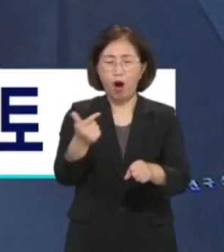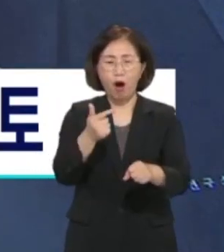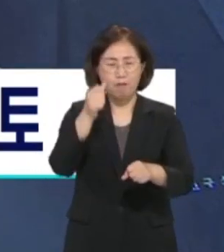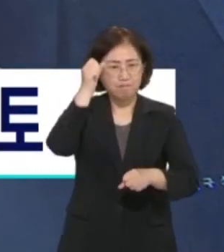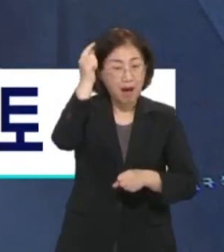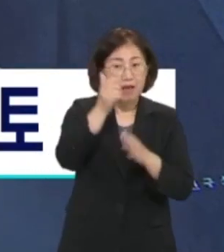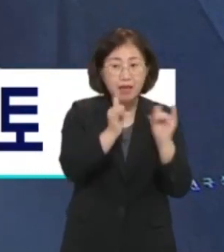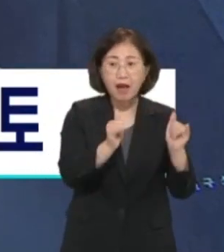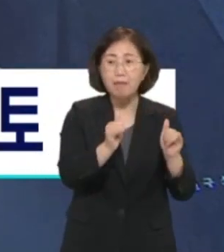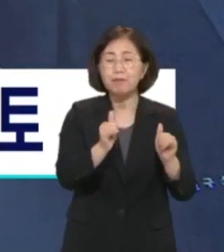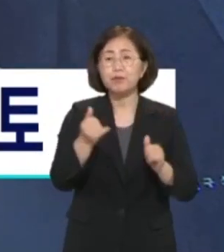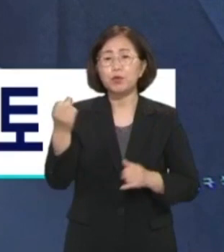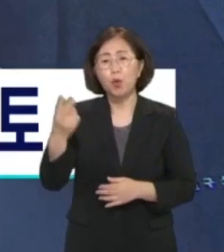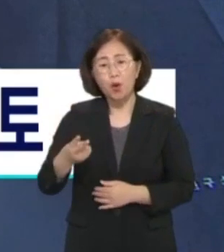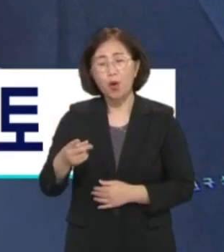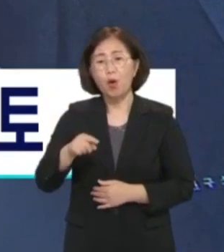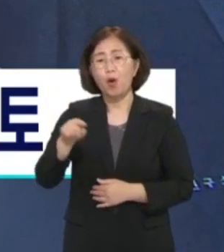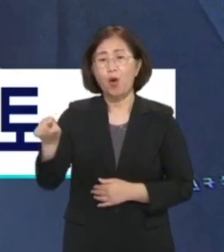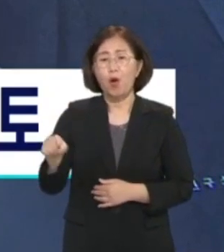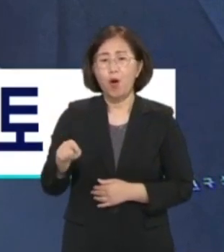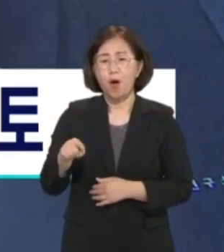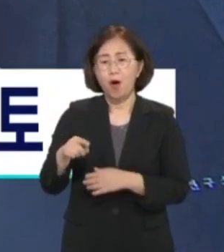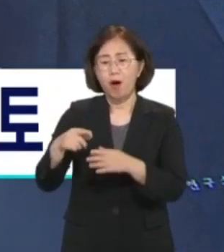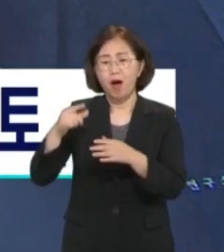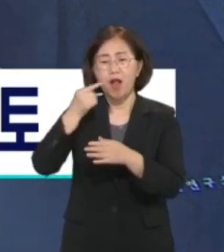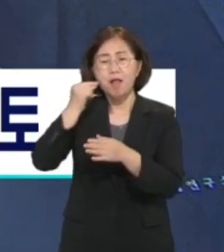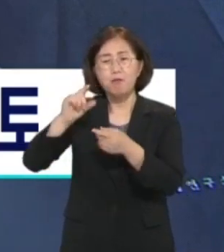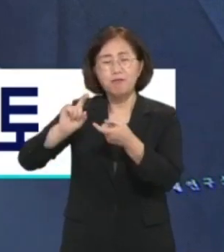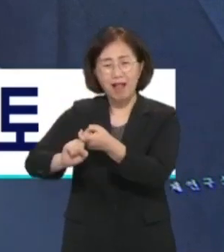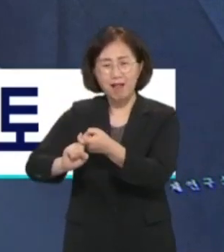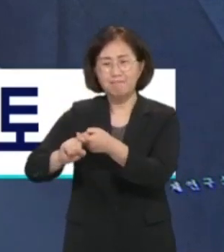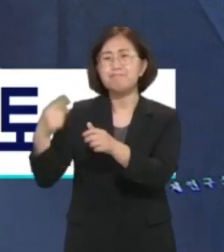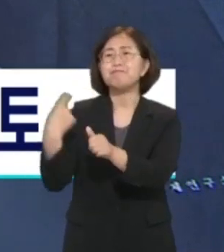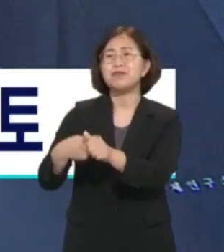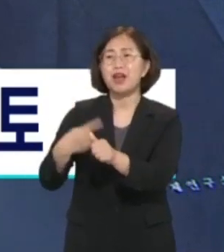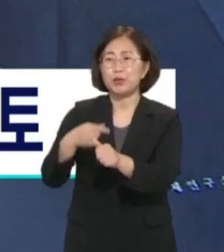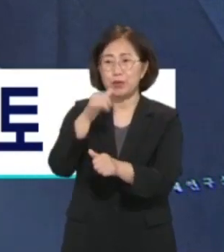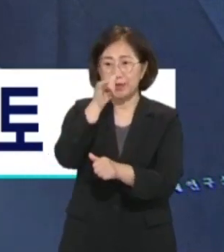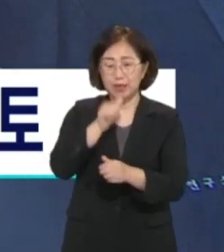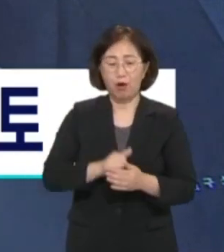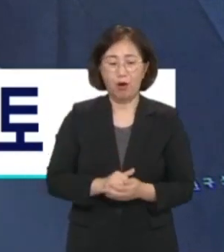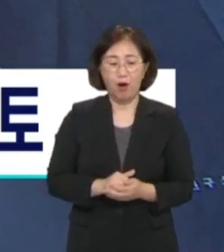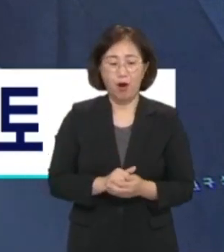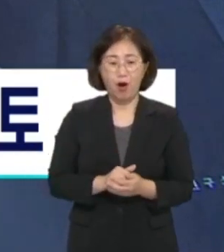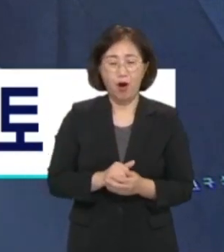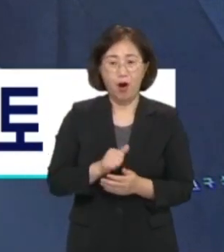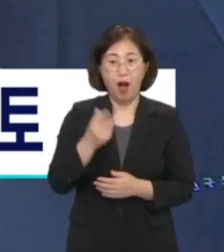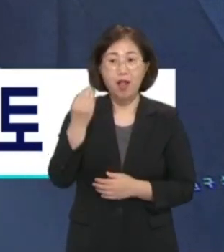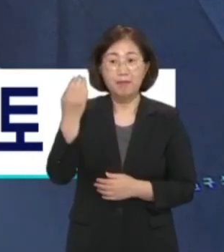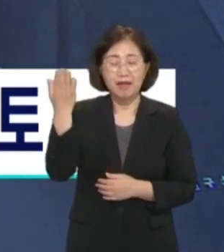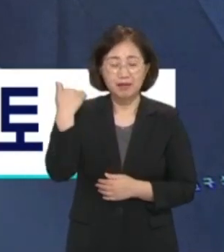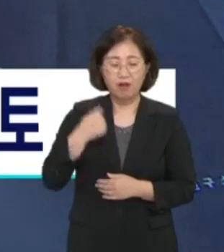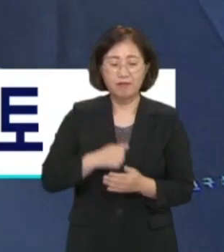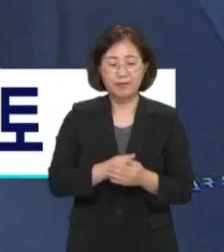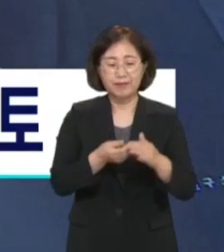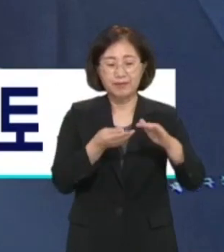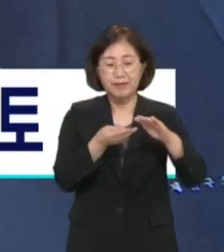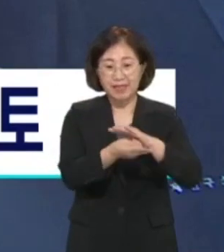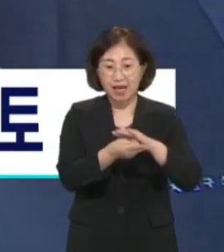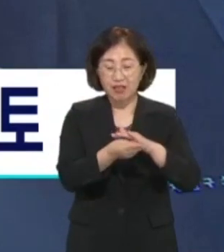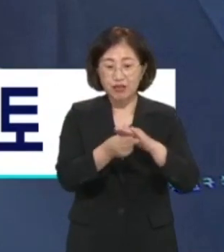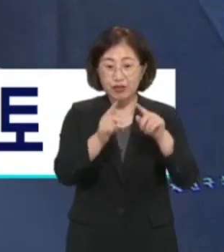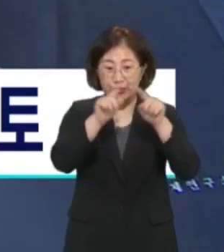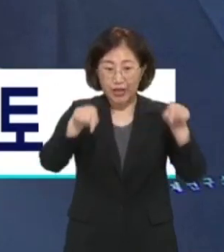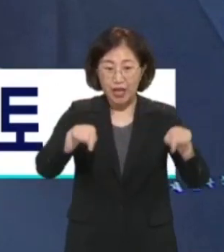엇갈리는 인물이죠. 최근 국가보훈부가 현충원 안장 기록에서 백 장군의 친일이라는 문구를 지우자